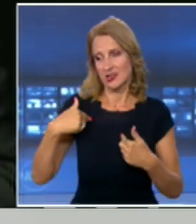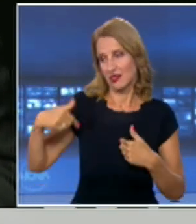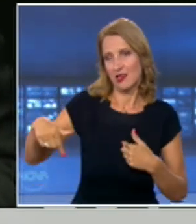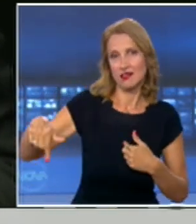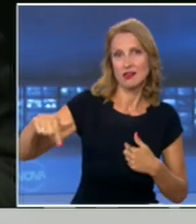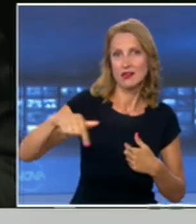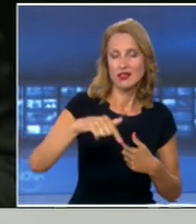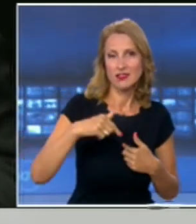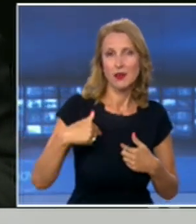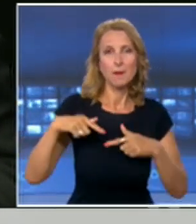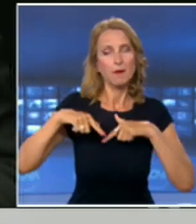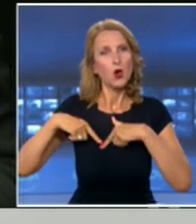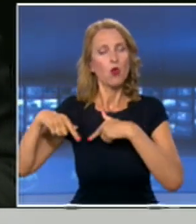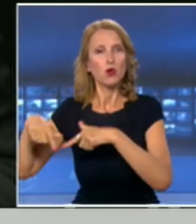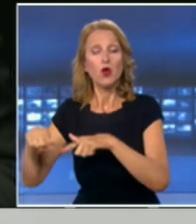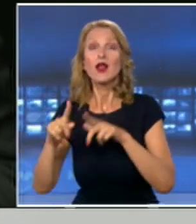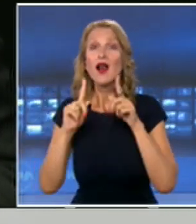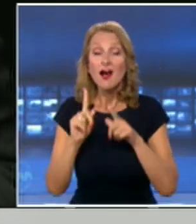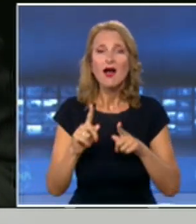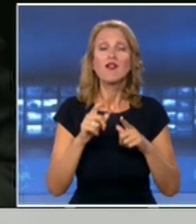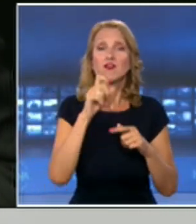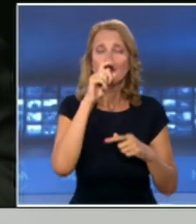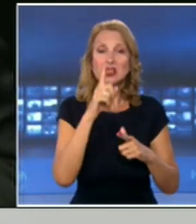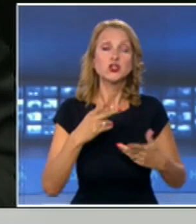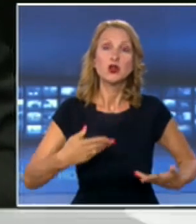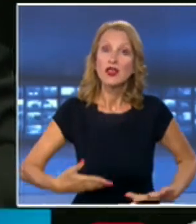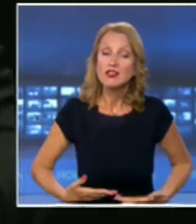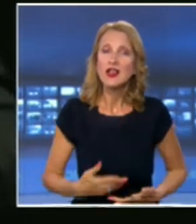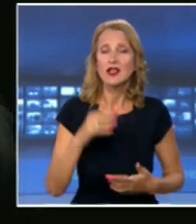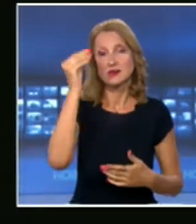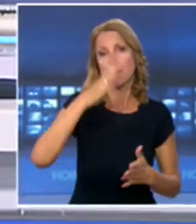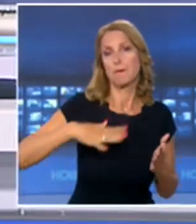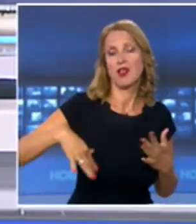прокурори, а с оглед интересите на българските граждани и общество.